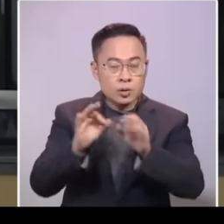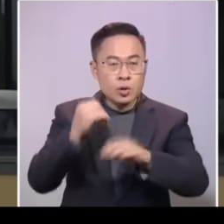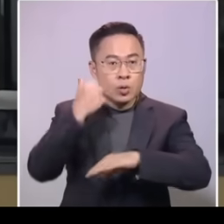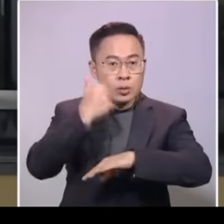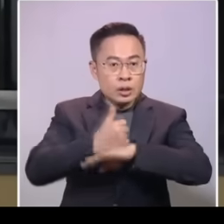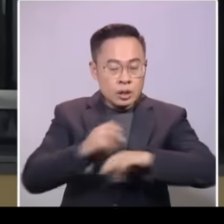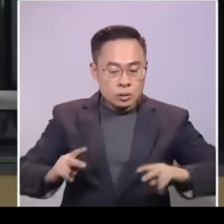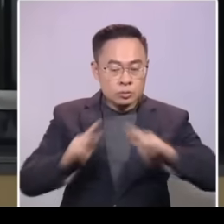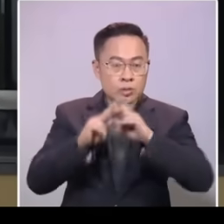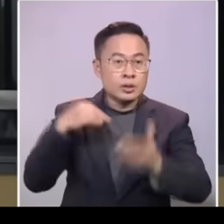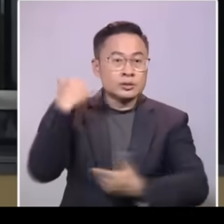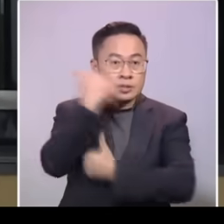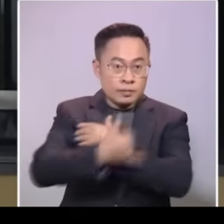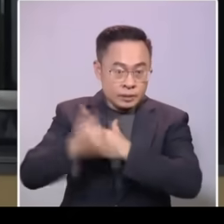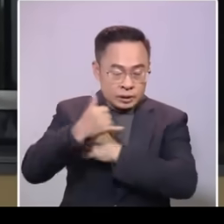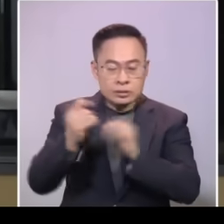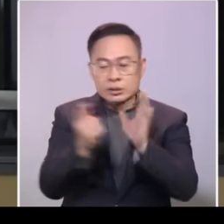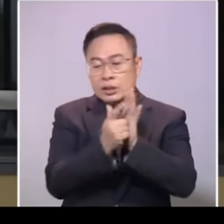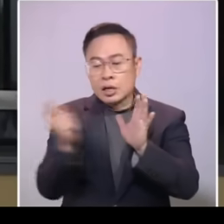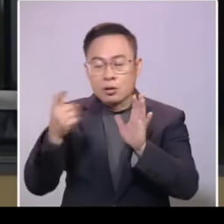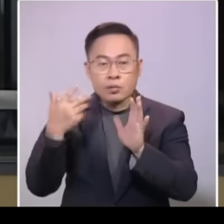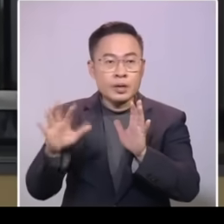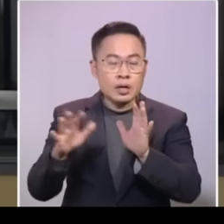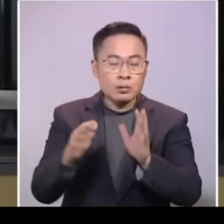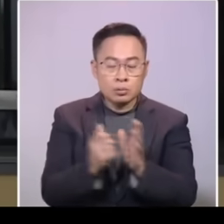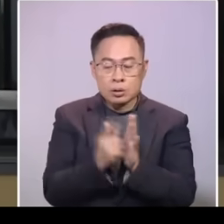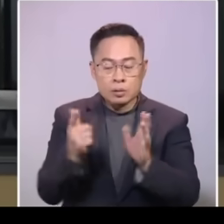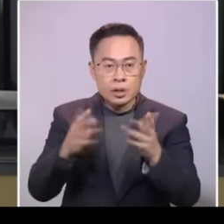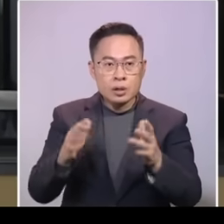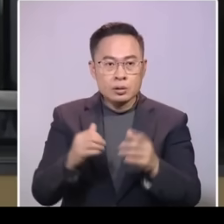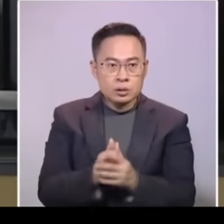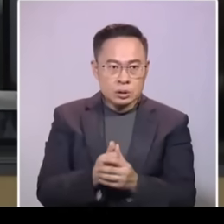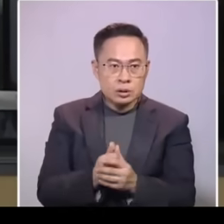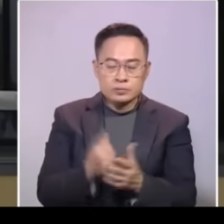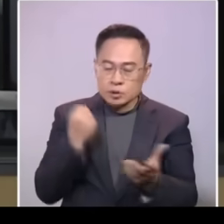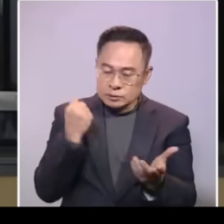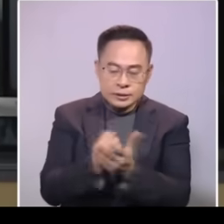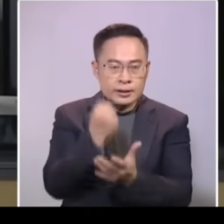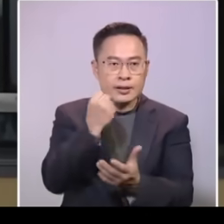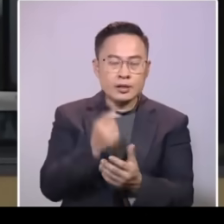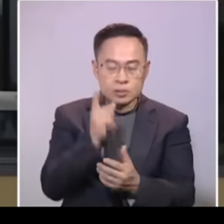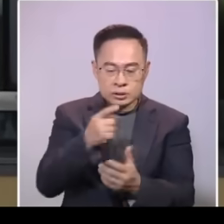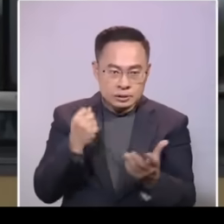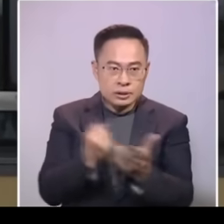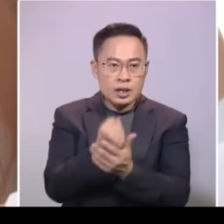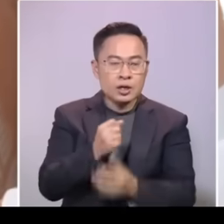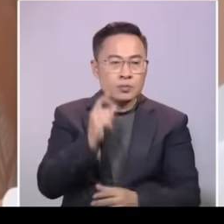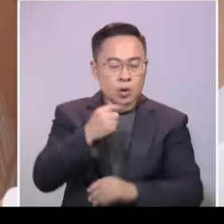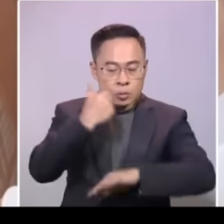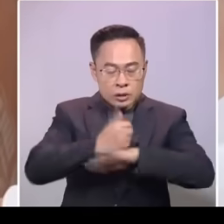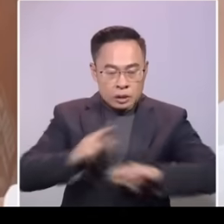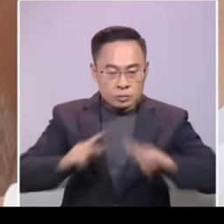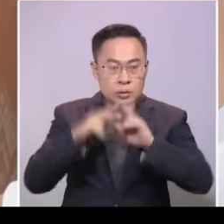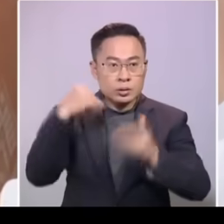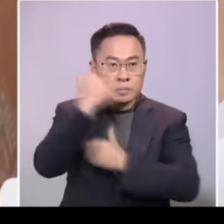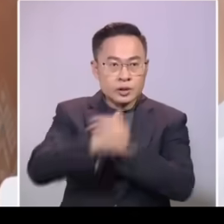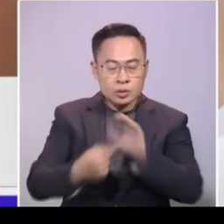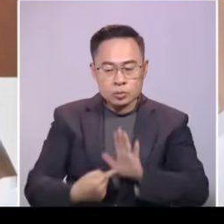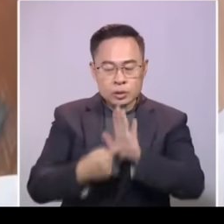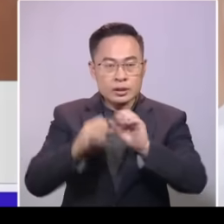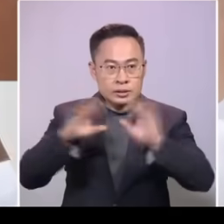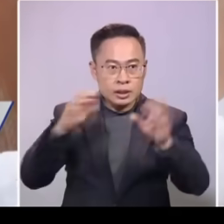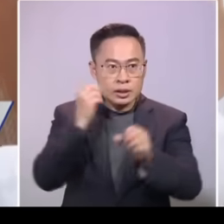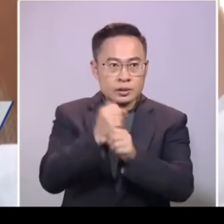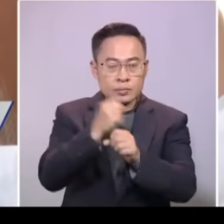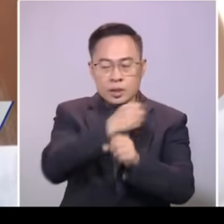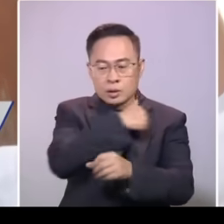ว่าการกระทรวงการต่างประเทศที่คุณปานปรีลาออกไปเนี่ยบอกว่ายอมรับอันนี้เสียดายเลยเพราะผลงานค่อนข้างจะเห็นเลยอย่างเช่นเรื่อง